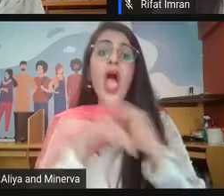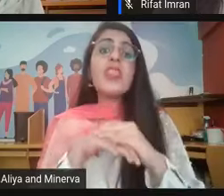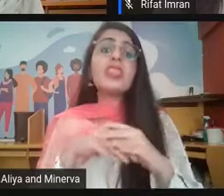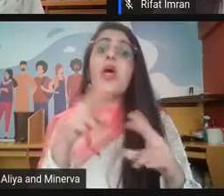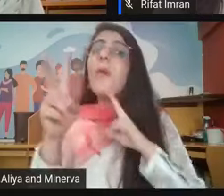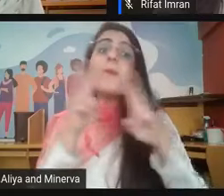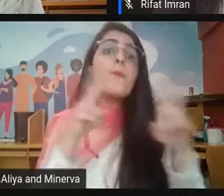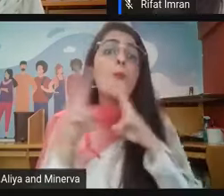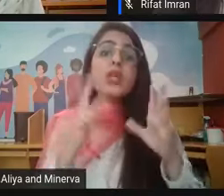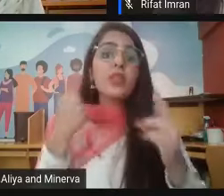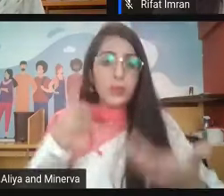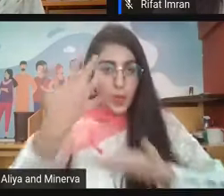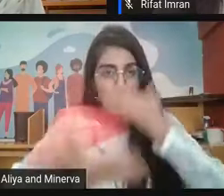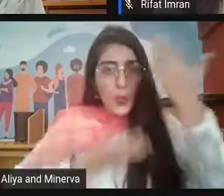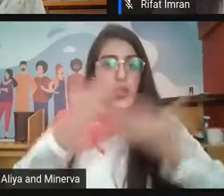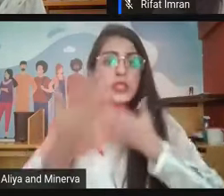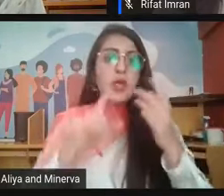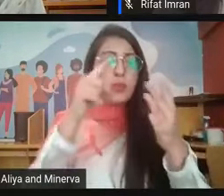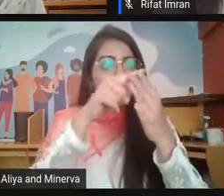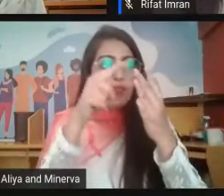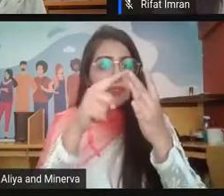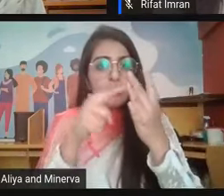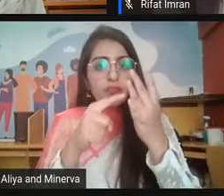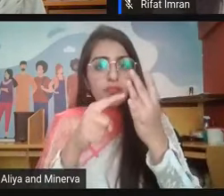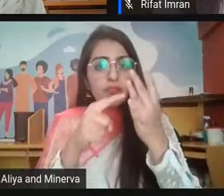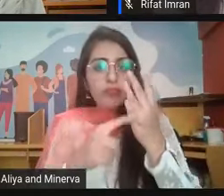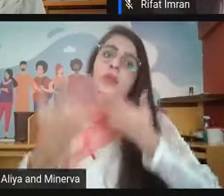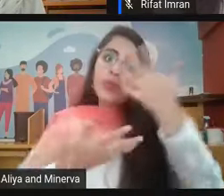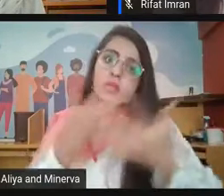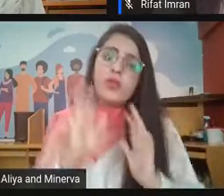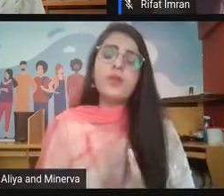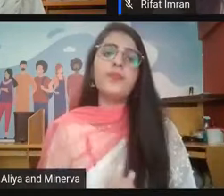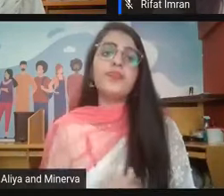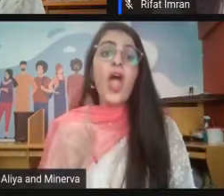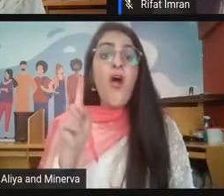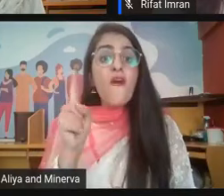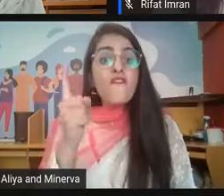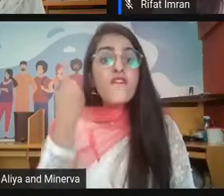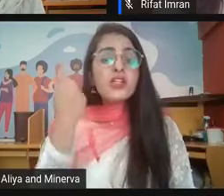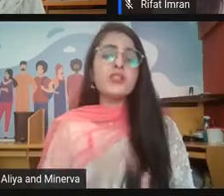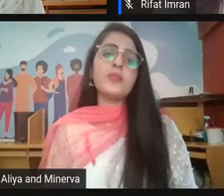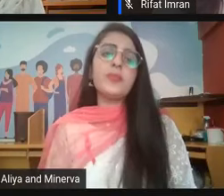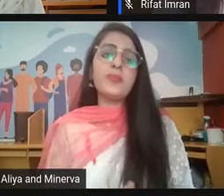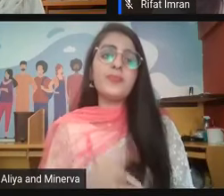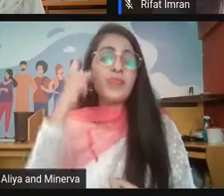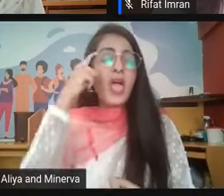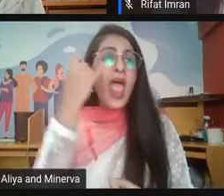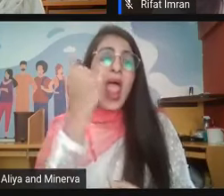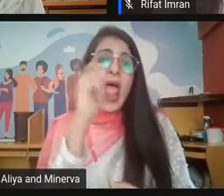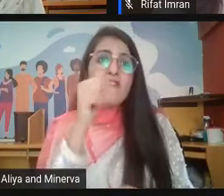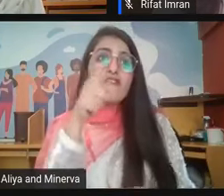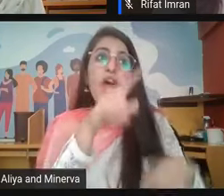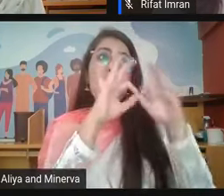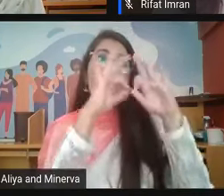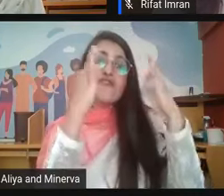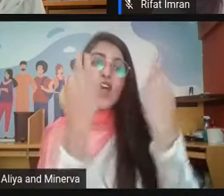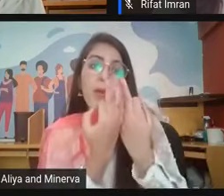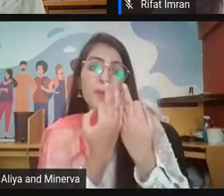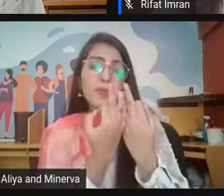लेट्स डिस्कस देम वन बाय वन. फर्स्ट ऑफ ऑल, इफ समबडी हैज अ हिस्ट्री ऑफ ब्रेस्ट कैंसर इन देयर